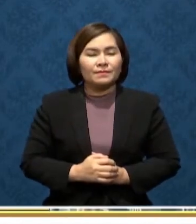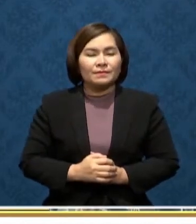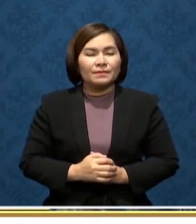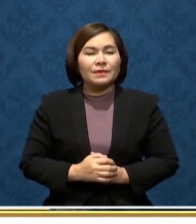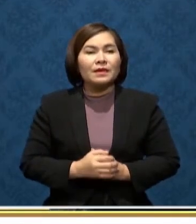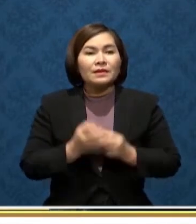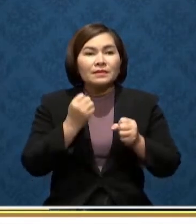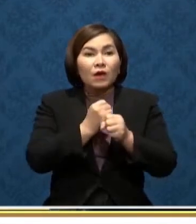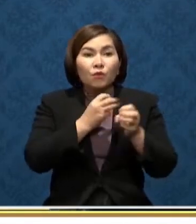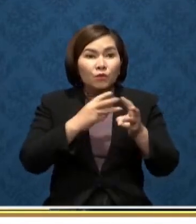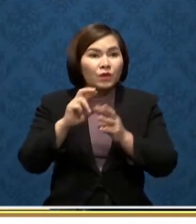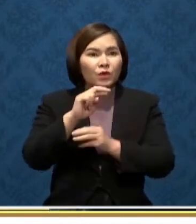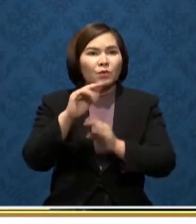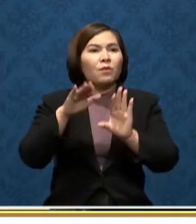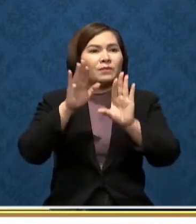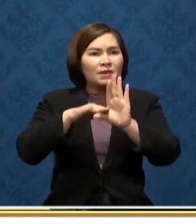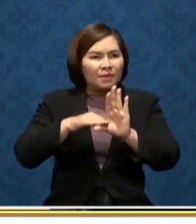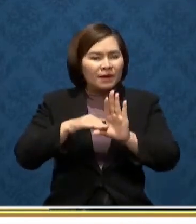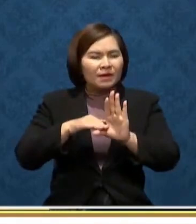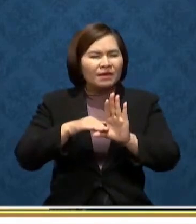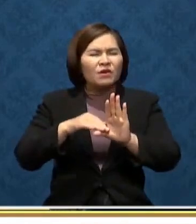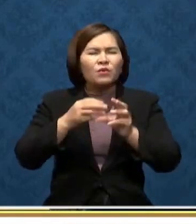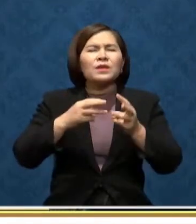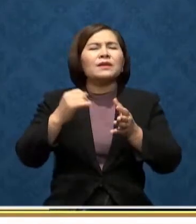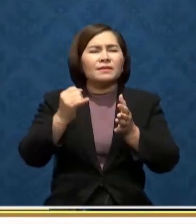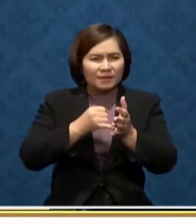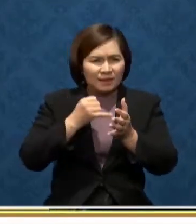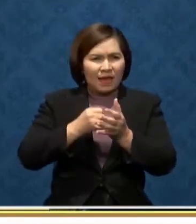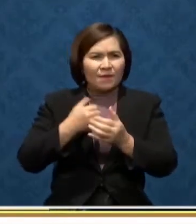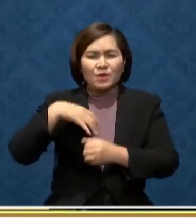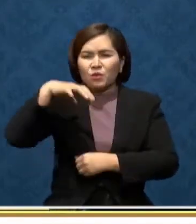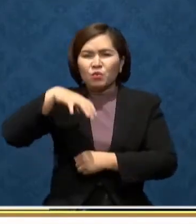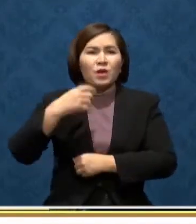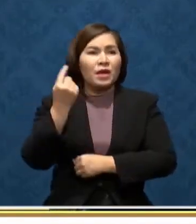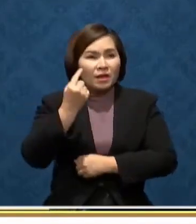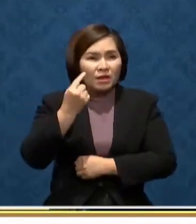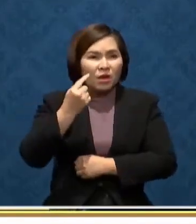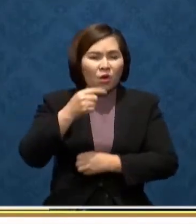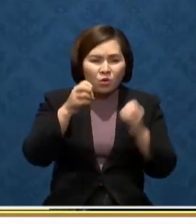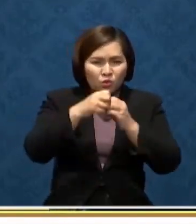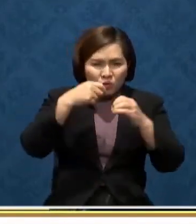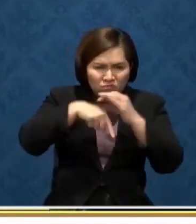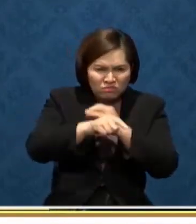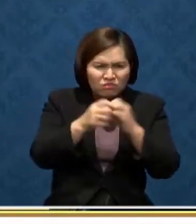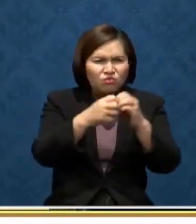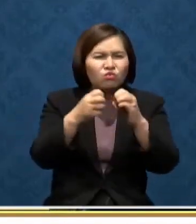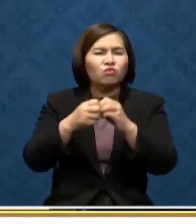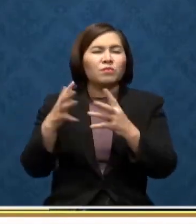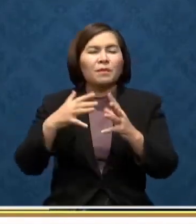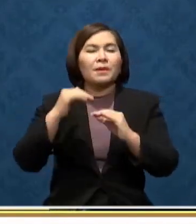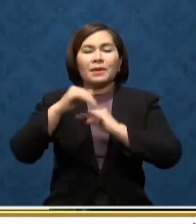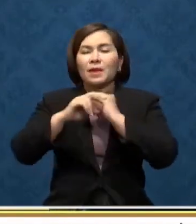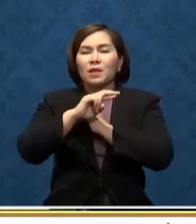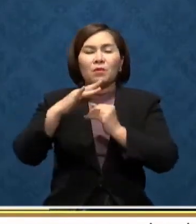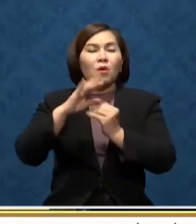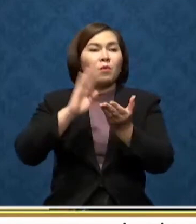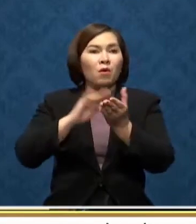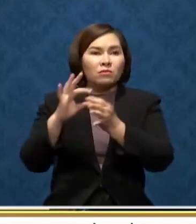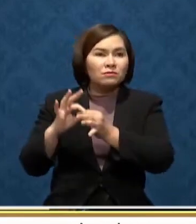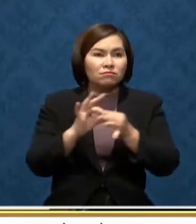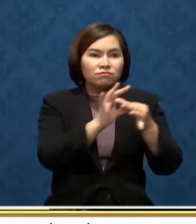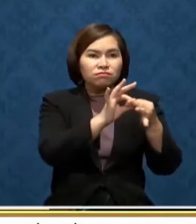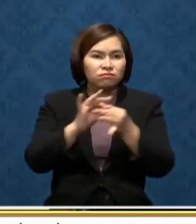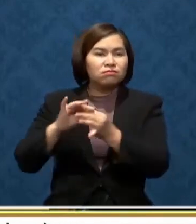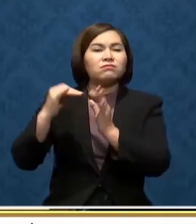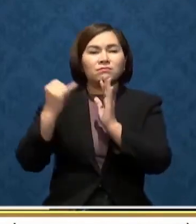ขึ้นทะเบียนประกันสังคมให้ง่ายขึ้นภายใต้หน่วยงานเดียวไม่ซับซ้อนพัฒนาระบบต่างๆรองรับเชื่อมกับฐานข้อมูลอื่นๆ